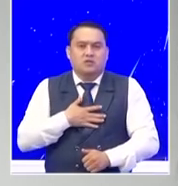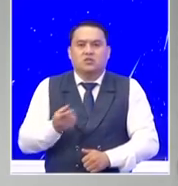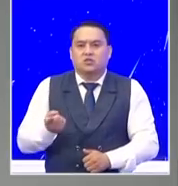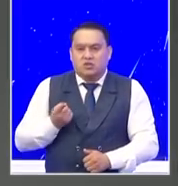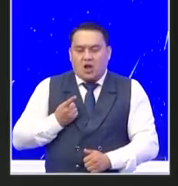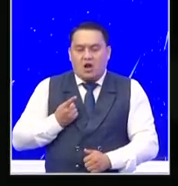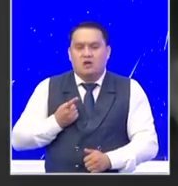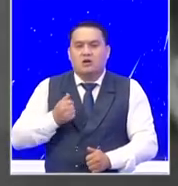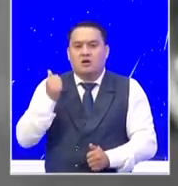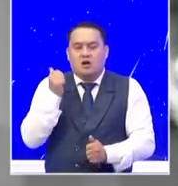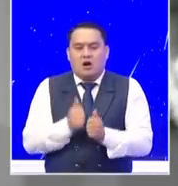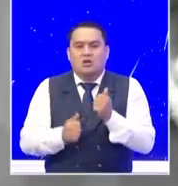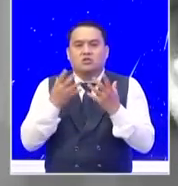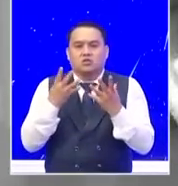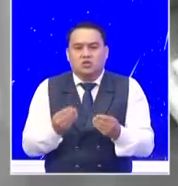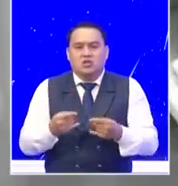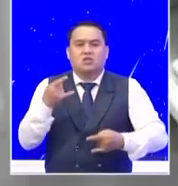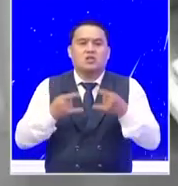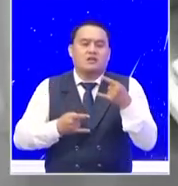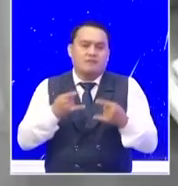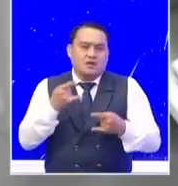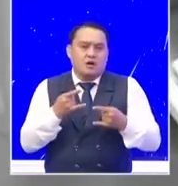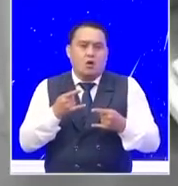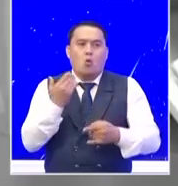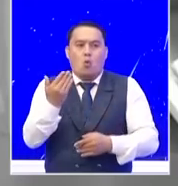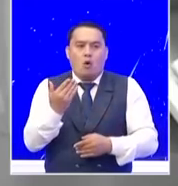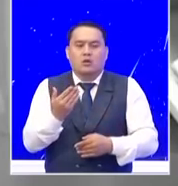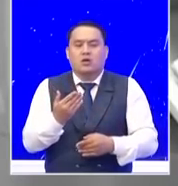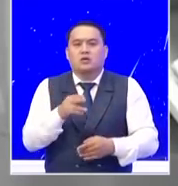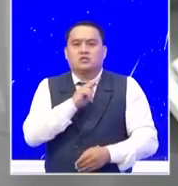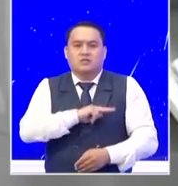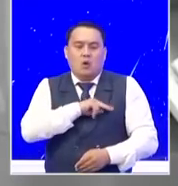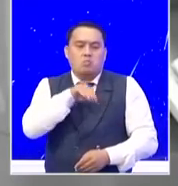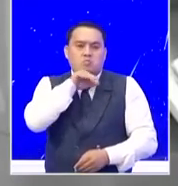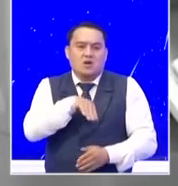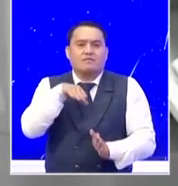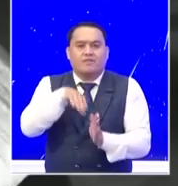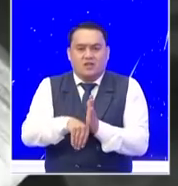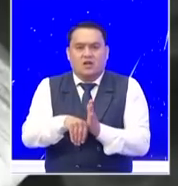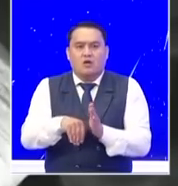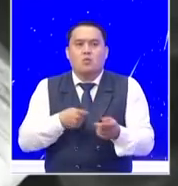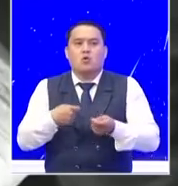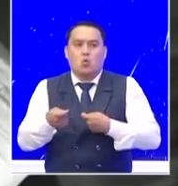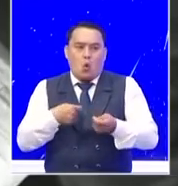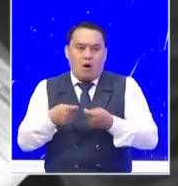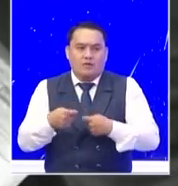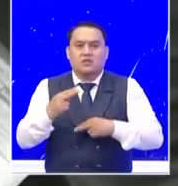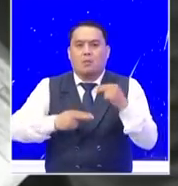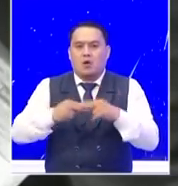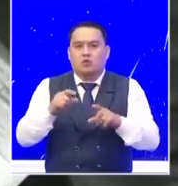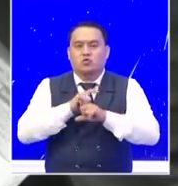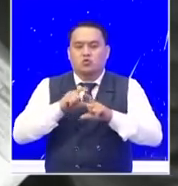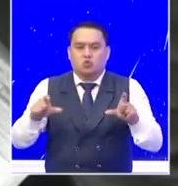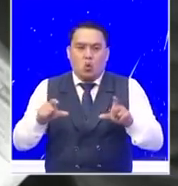его очередного выхода на экран. И до конца своей жизни он был предан своей профессии. Именно под его руководством построено здание